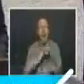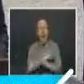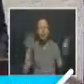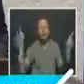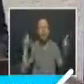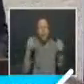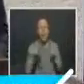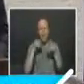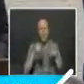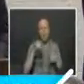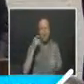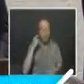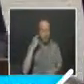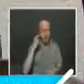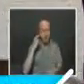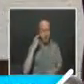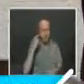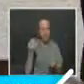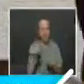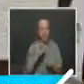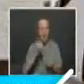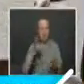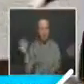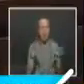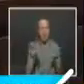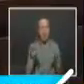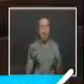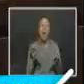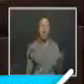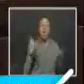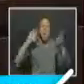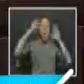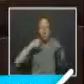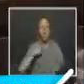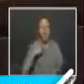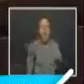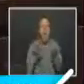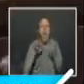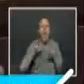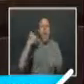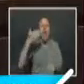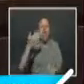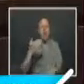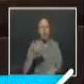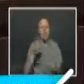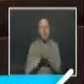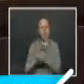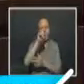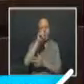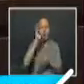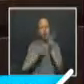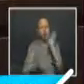הזה זה הדבר הכי... תשמע, הדבר שהכי מרתיח ומטריף אותי זה איך יכול להיות ש-11